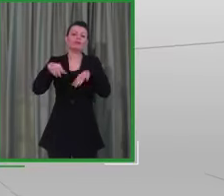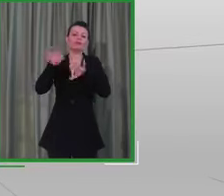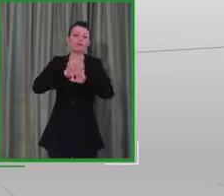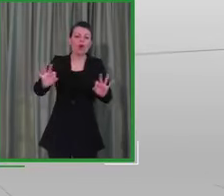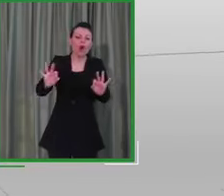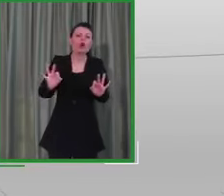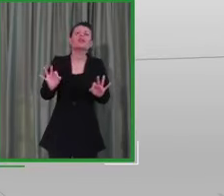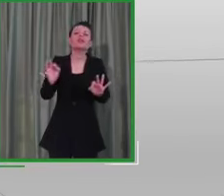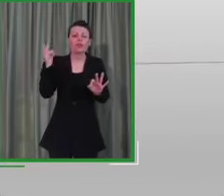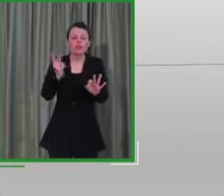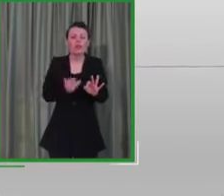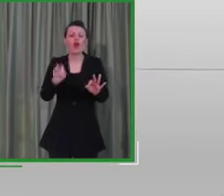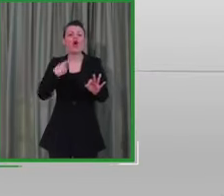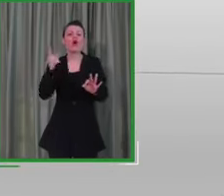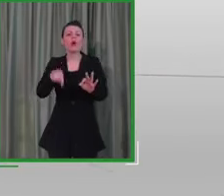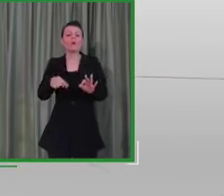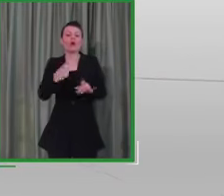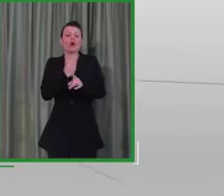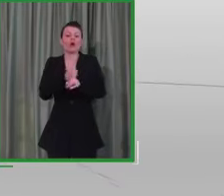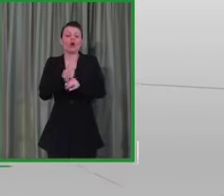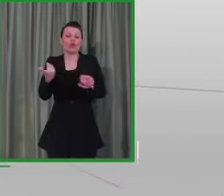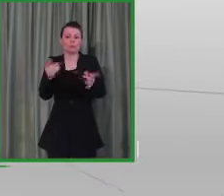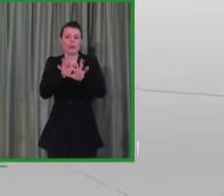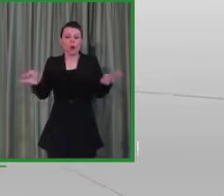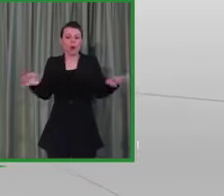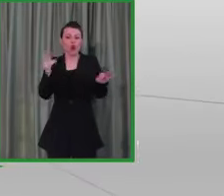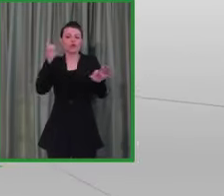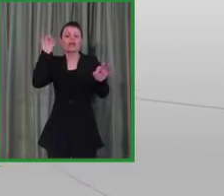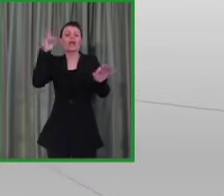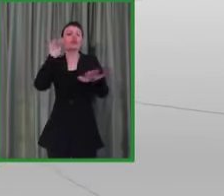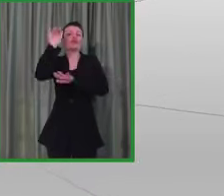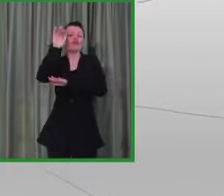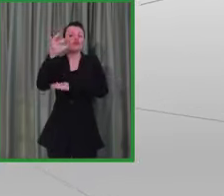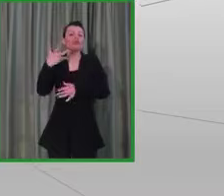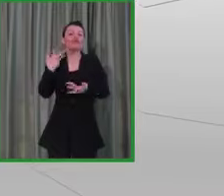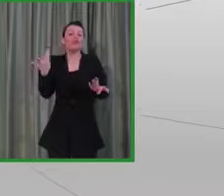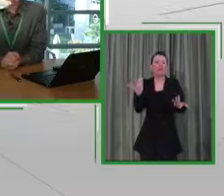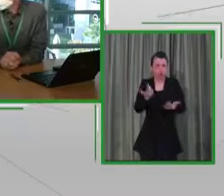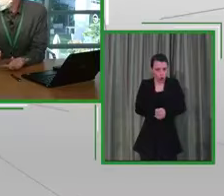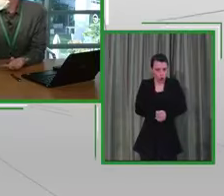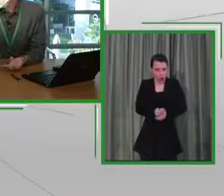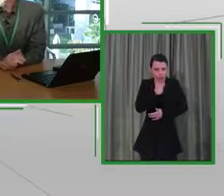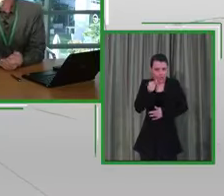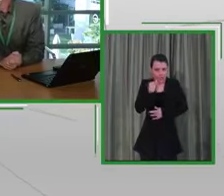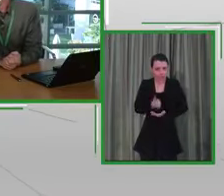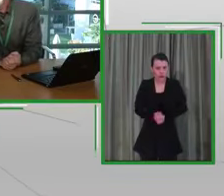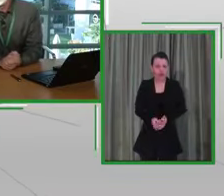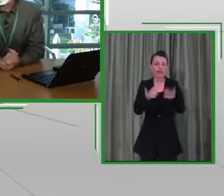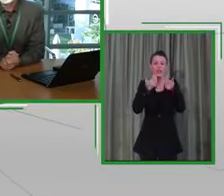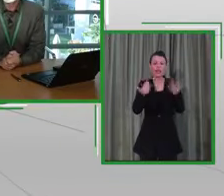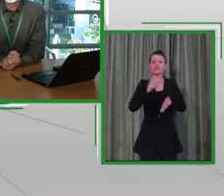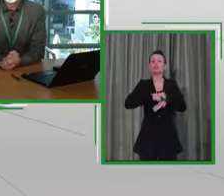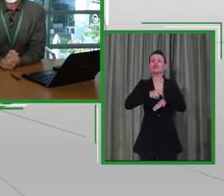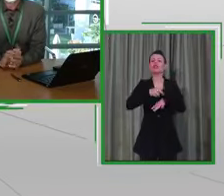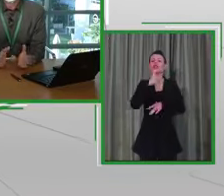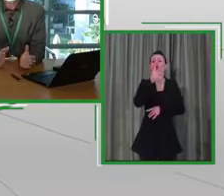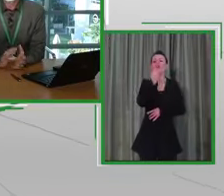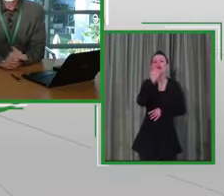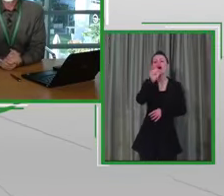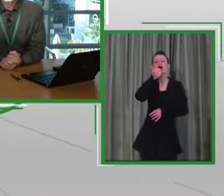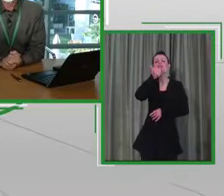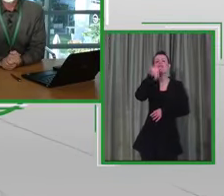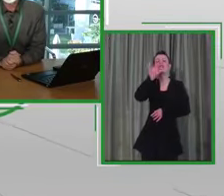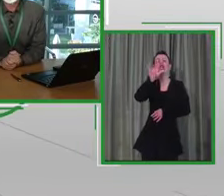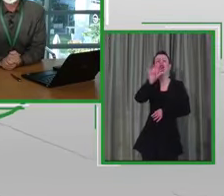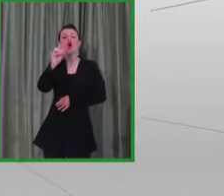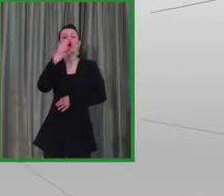dobbiamo attrezzare anche per il futuro ringrazio il dottor veloce vedo crescere ringrazio